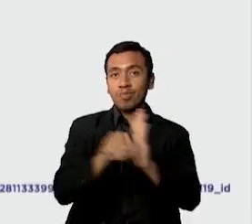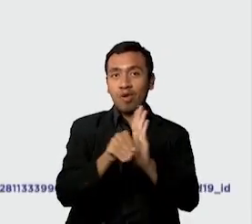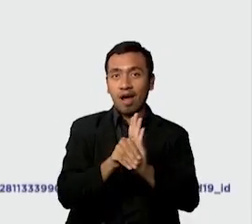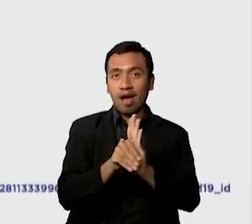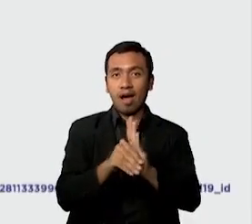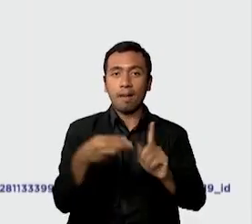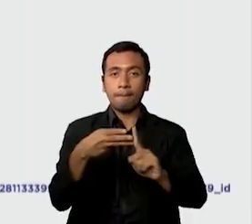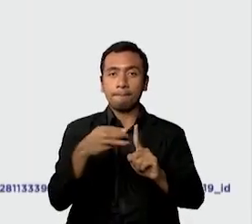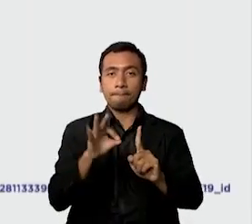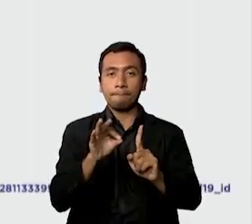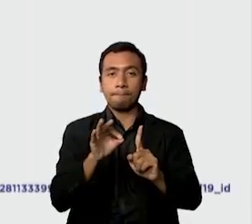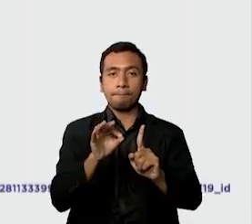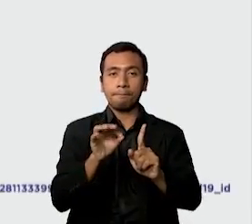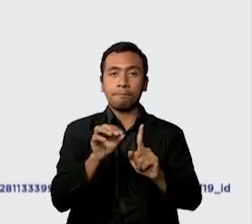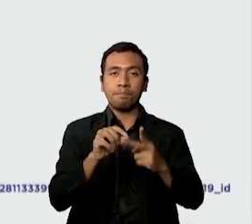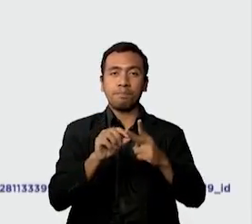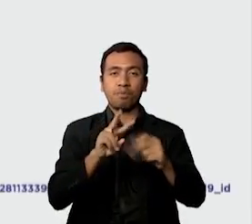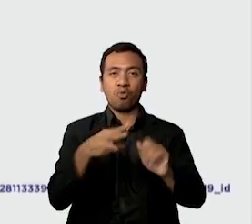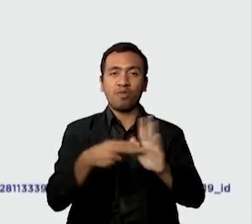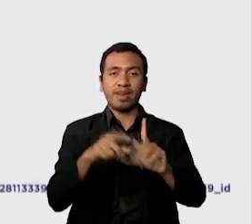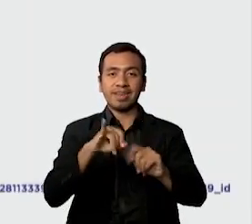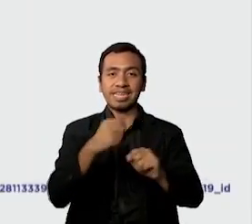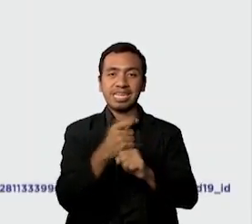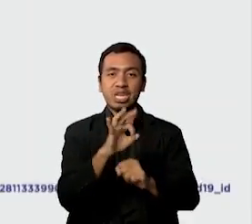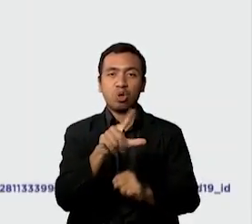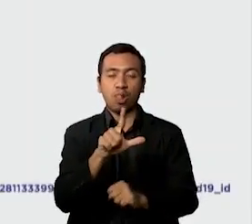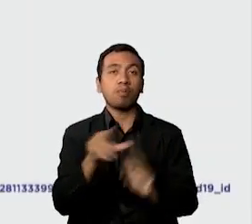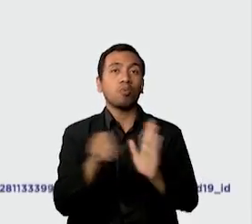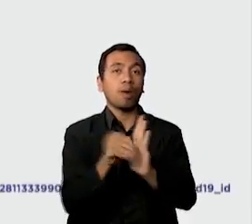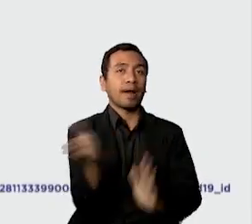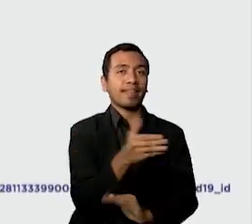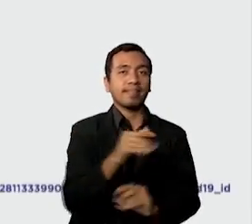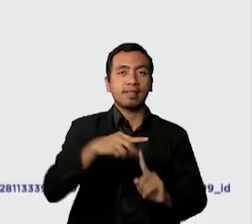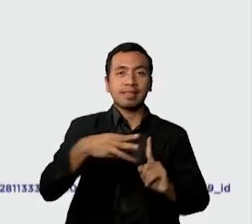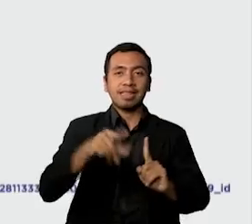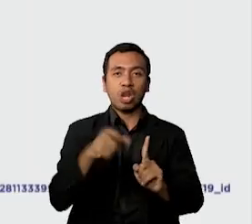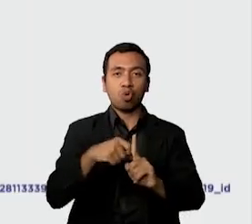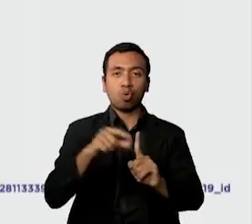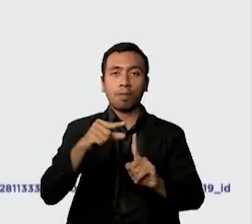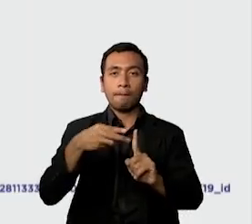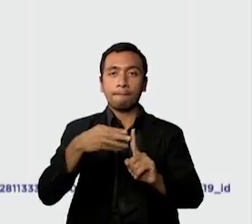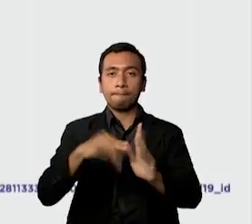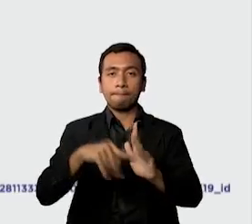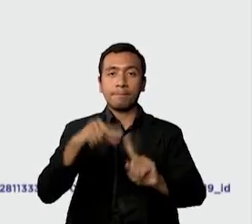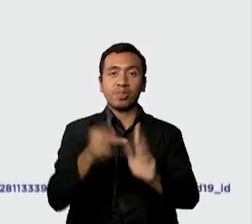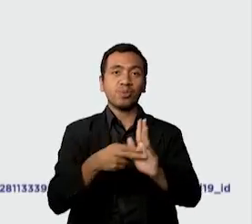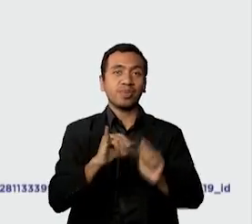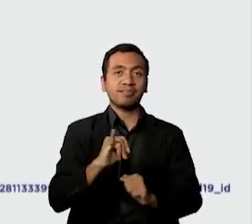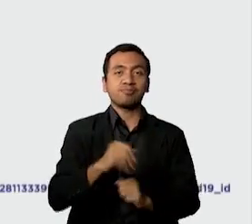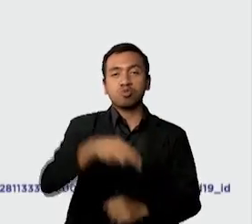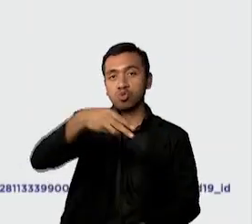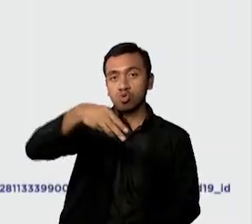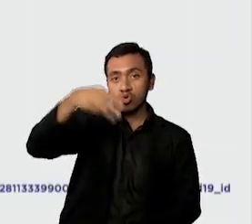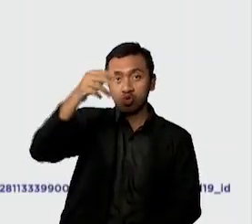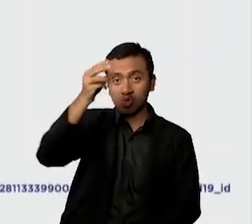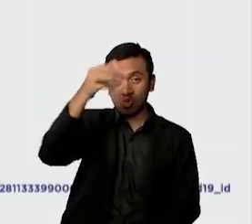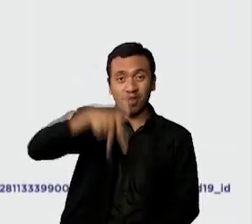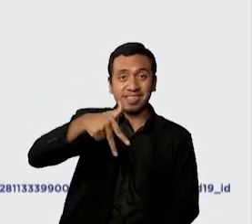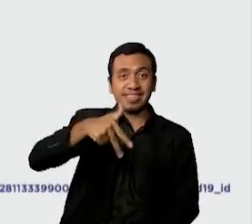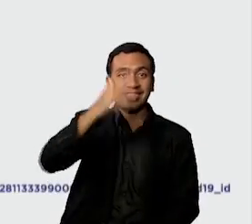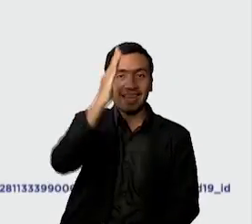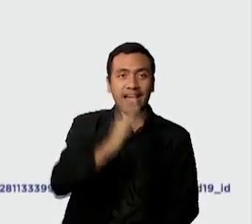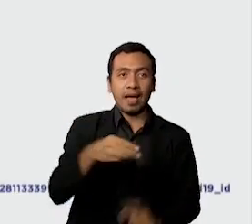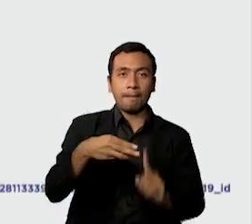Papua, Bovendigul, Provinsi Papua Barat, Teluk Bintuni, Provinsi Sulawesi Tengah,